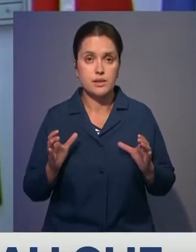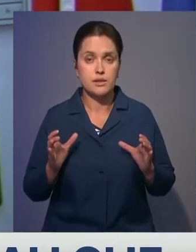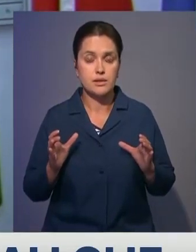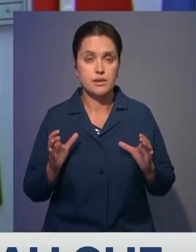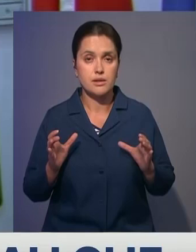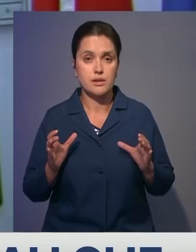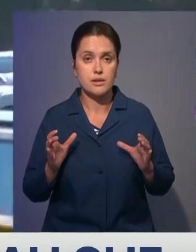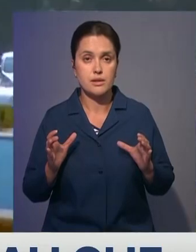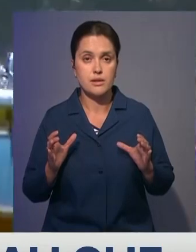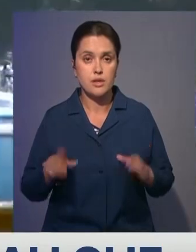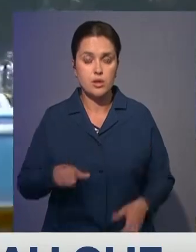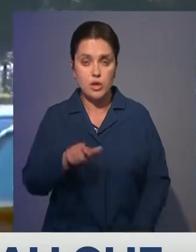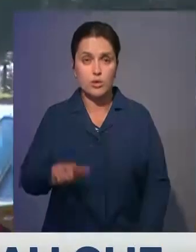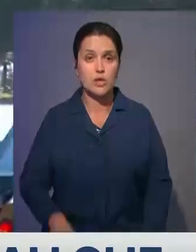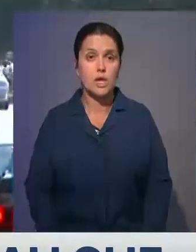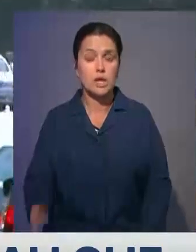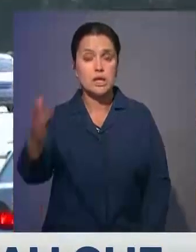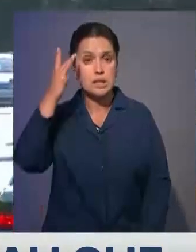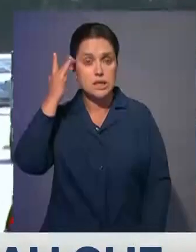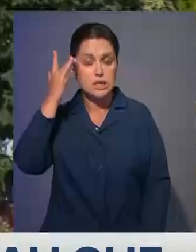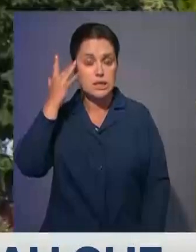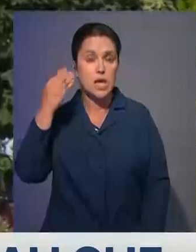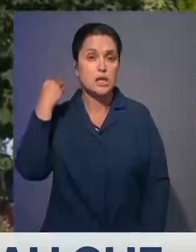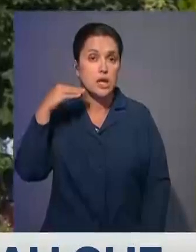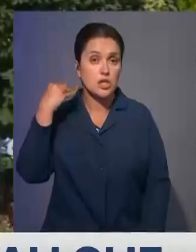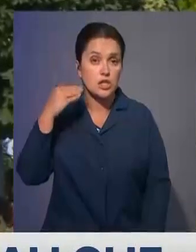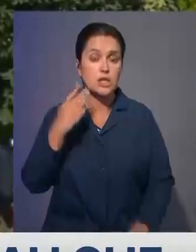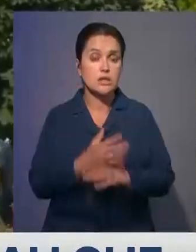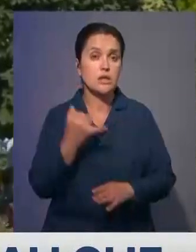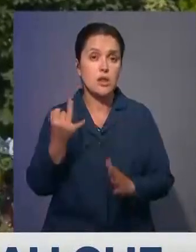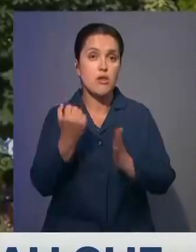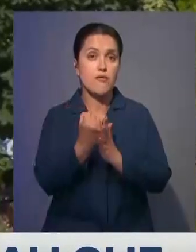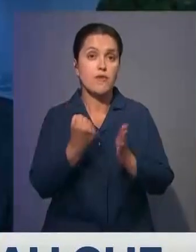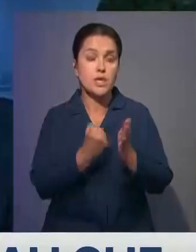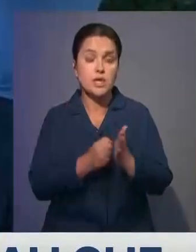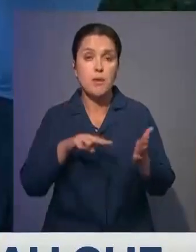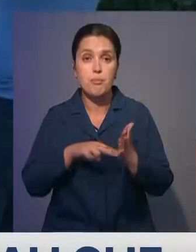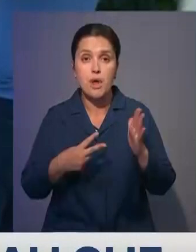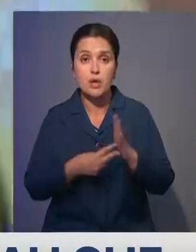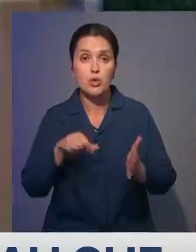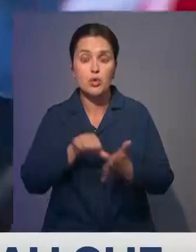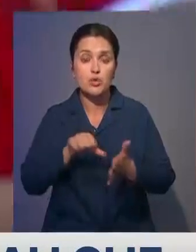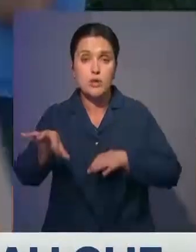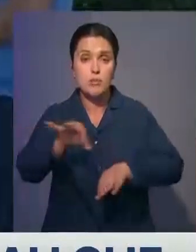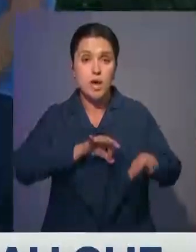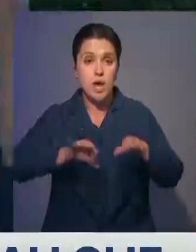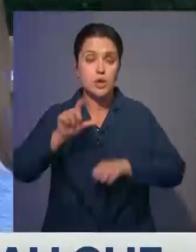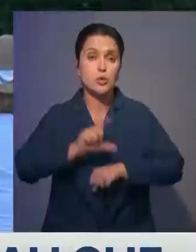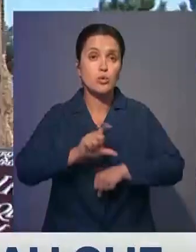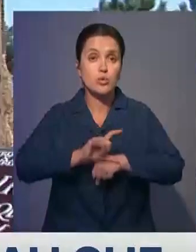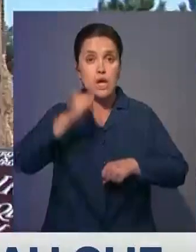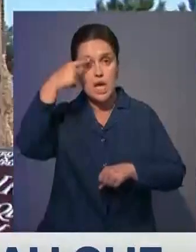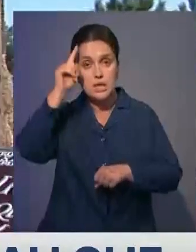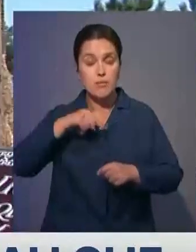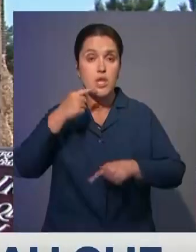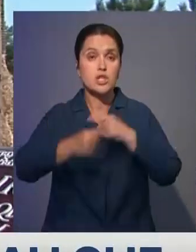в едином маршруте. Кыргызстан и Таджикистан проявили интерес к визе. Планируется участие в проекте Турции и Азербайджана.